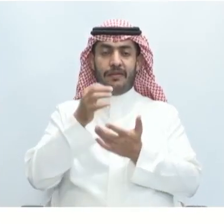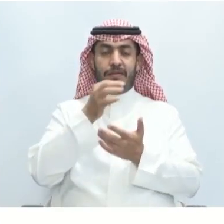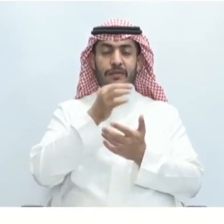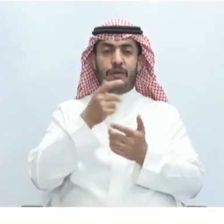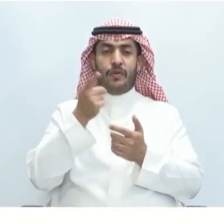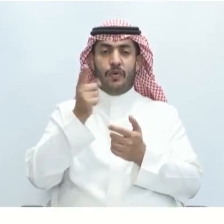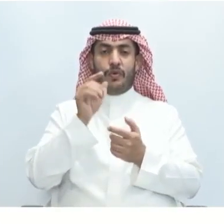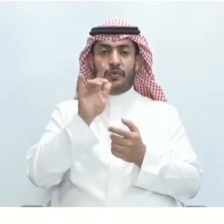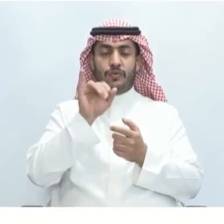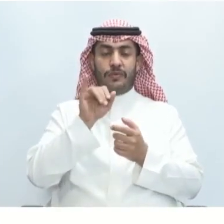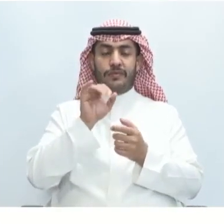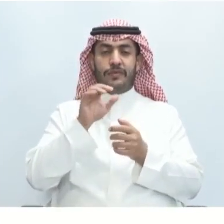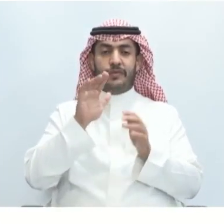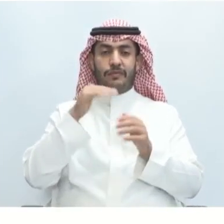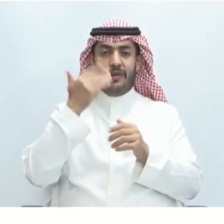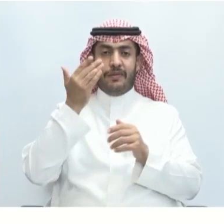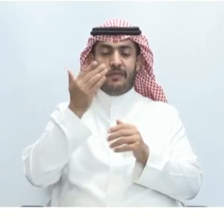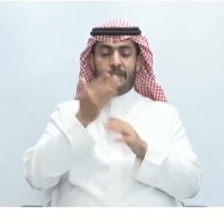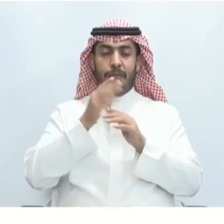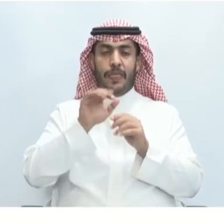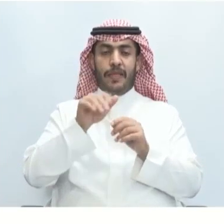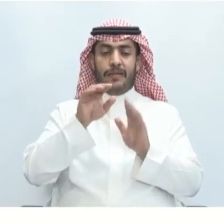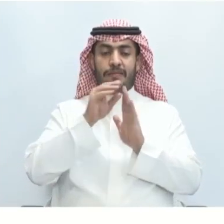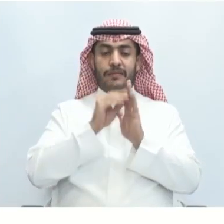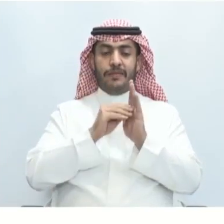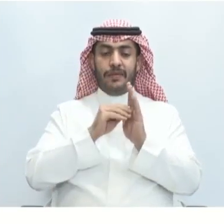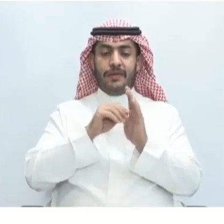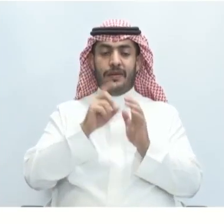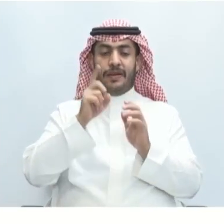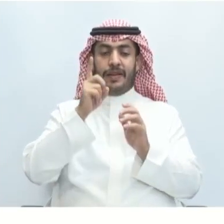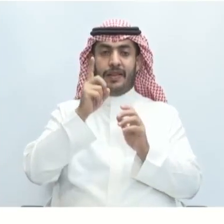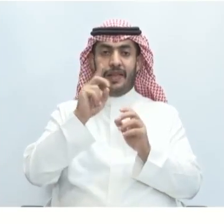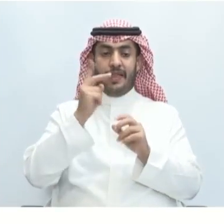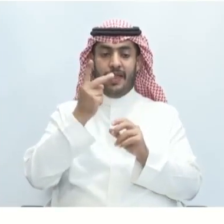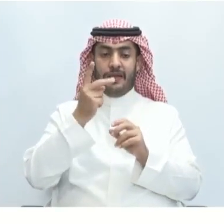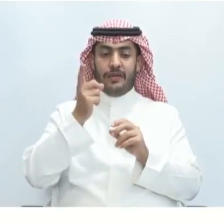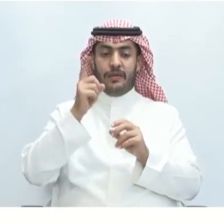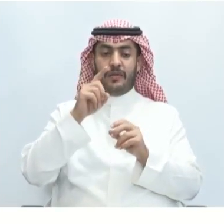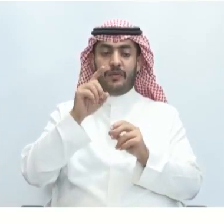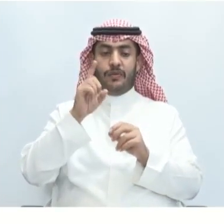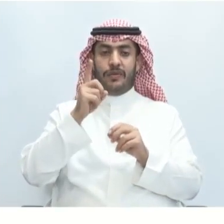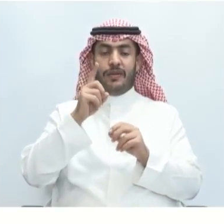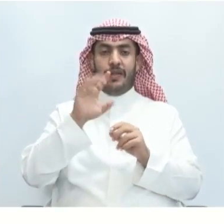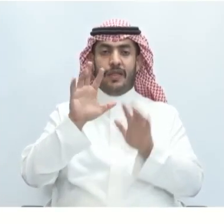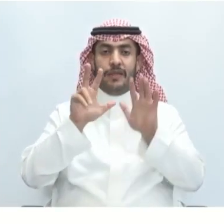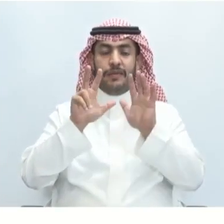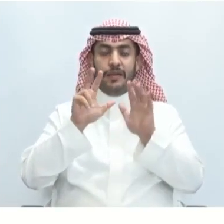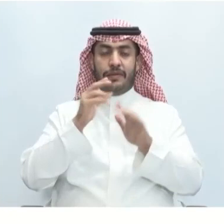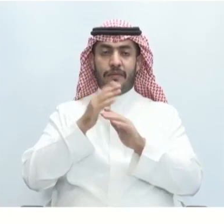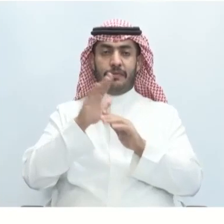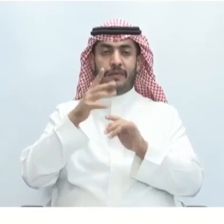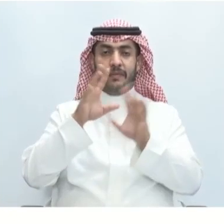رسوم الشحن الجوي الخاصه بها في الخلايا من دي 12 الى دي ثمانيه عشر ومن ثم يتم